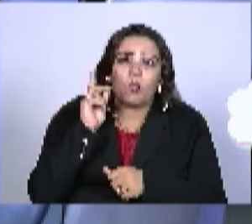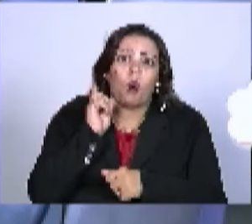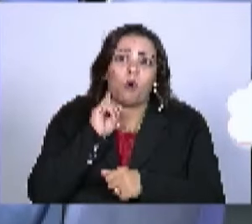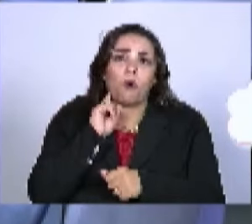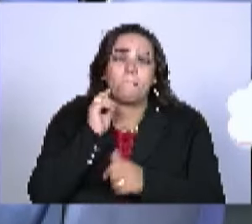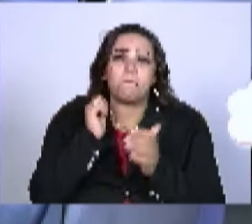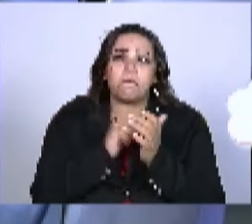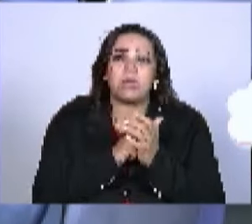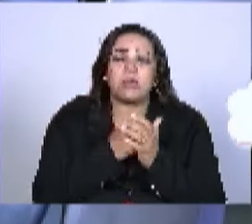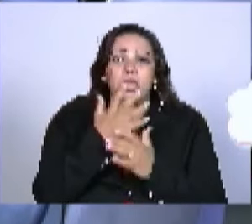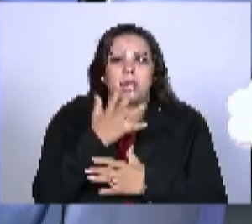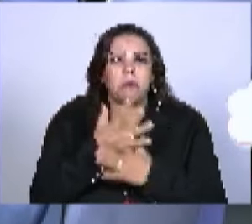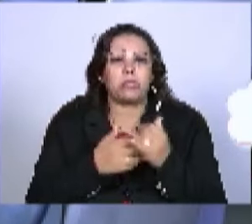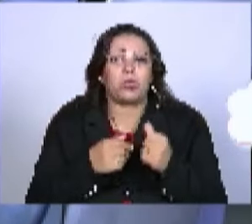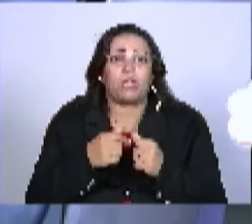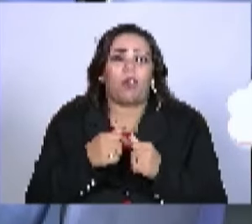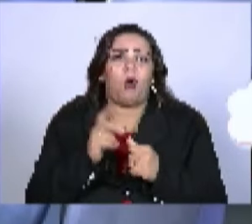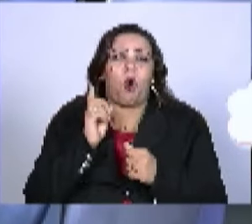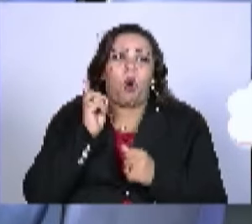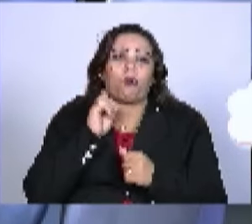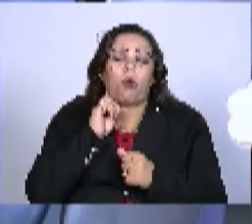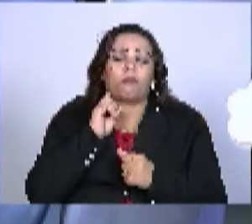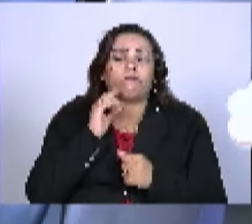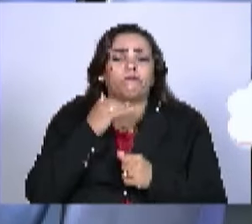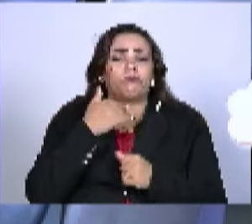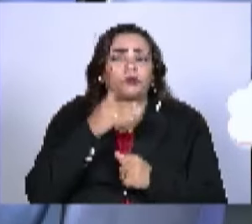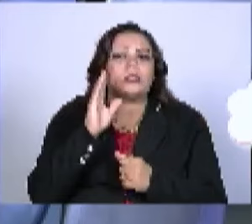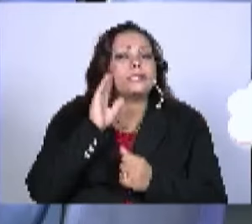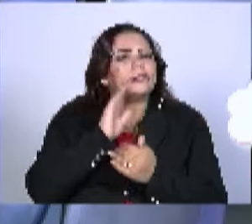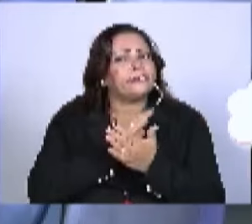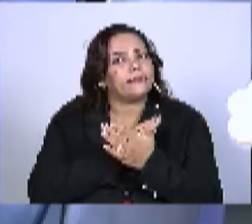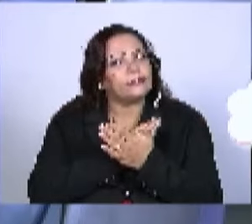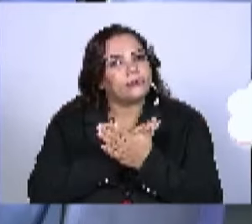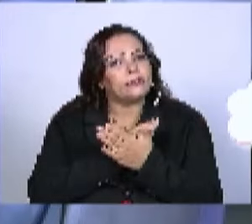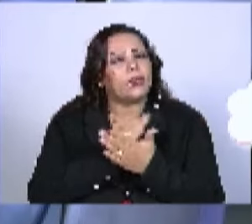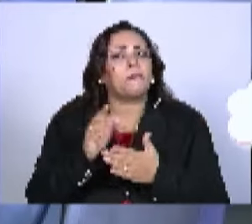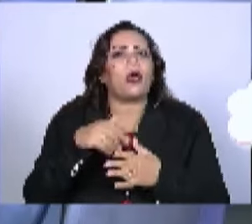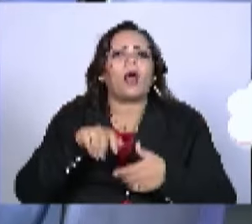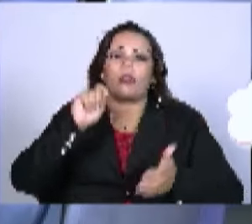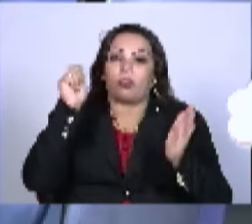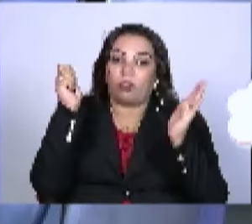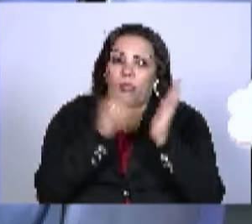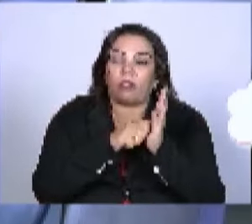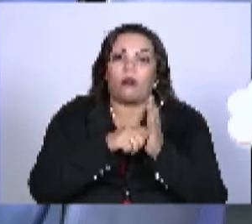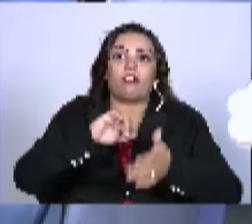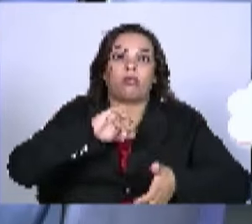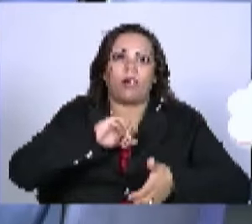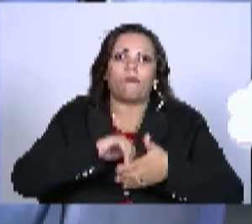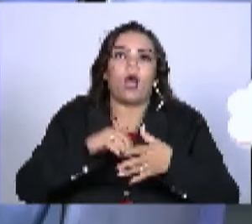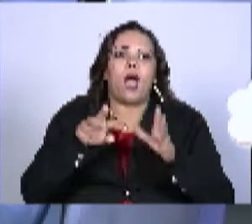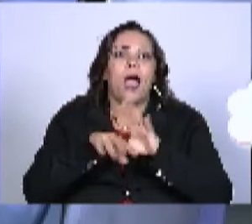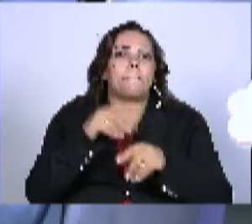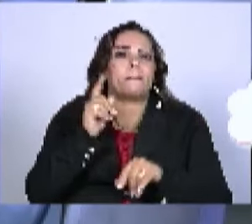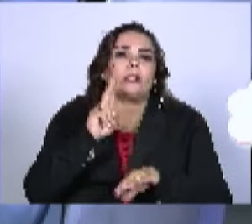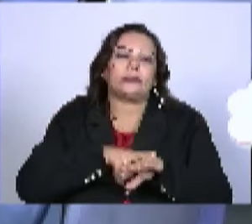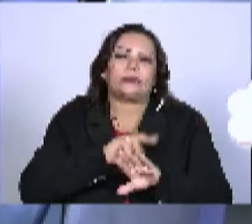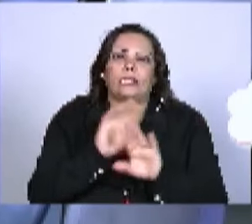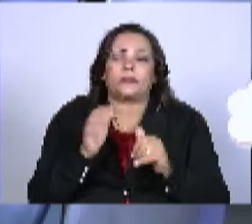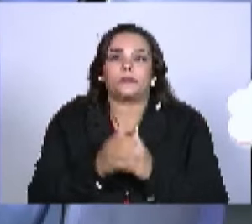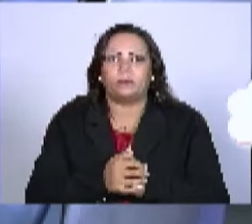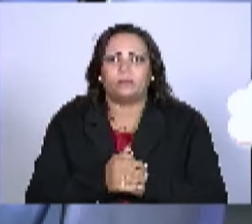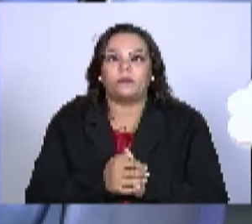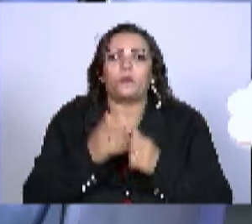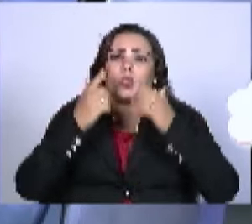وابني وحياتي ليه تتهد ورجعت وسمحت بعد ما مضى على تعهد في حاجات بعدم فعلها ثاني